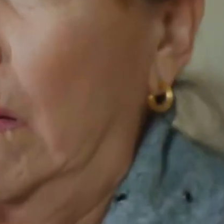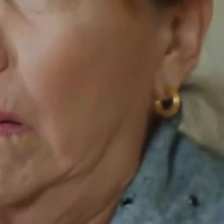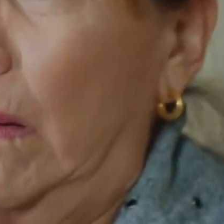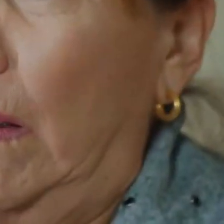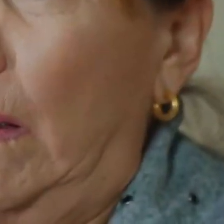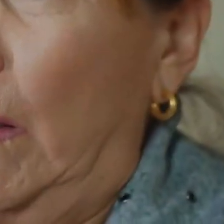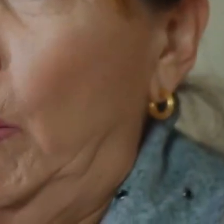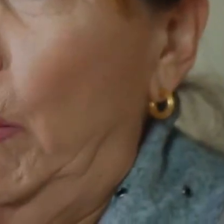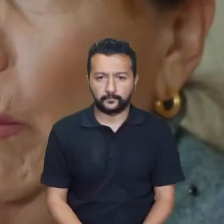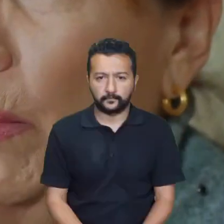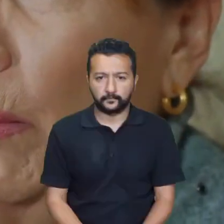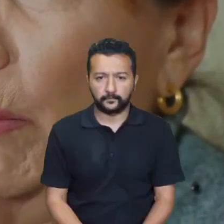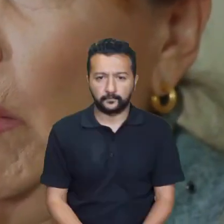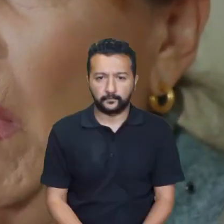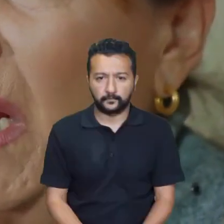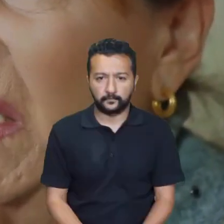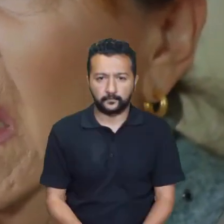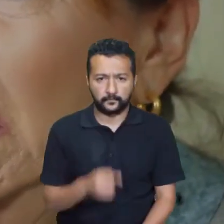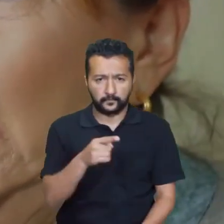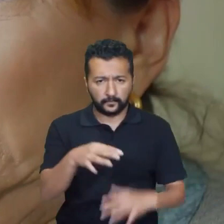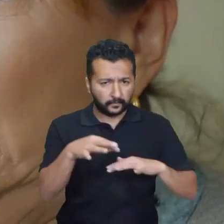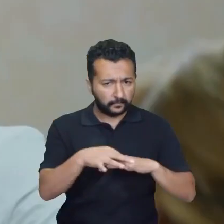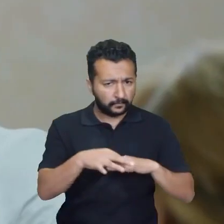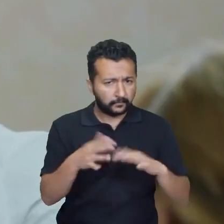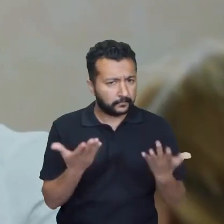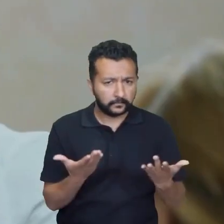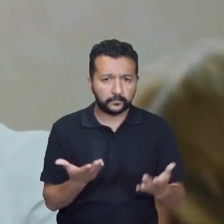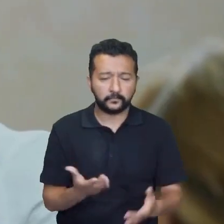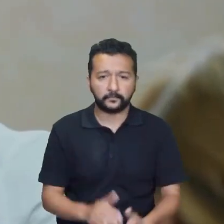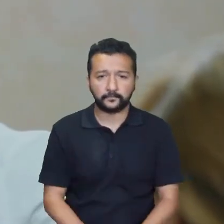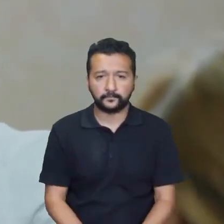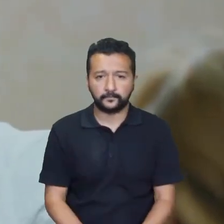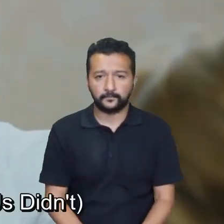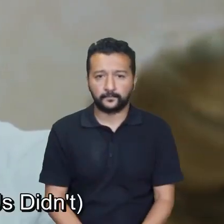sıkışmış. Baka basmış halde kasıldı kaldı. Oh, Ali yapsa.